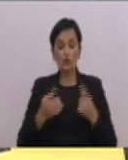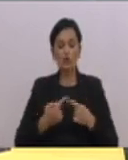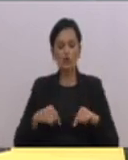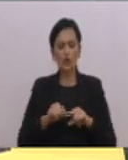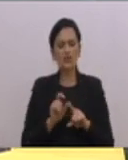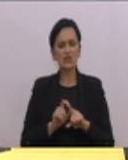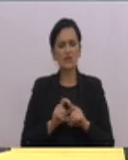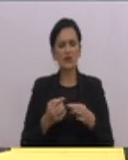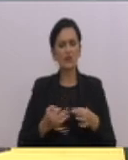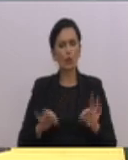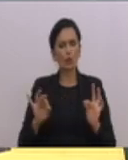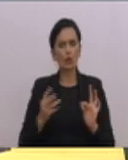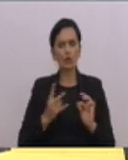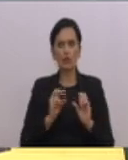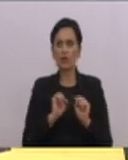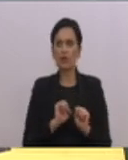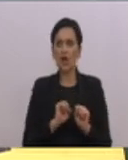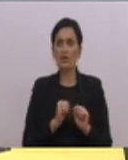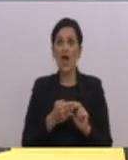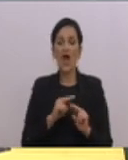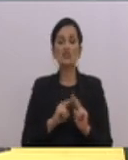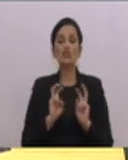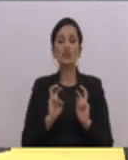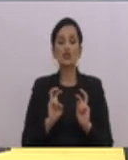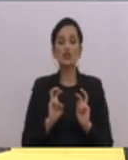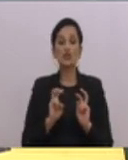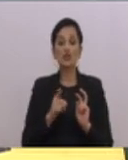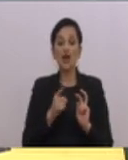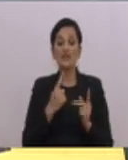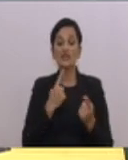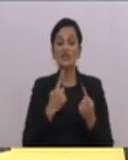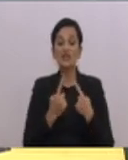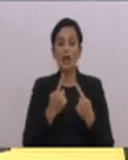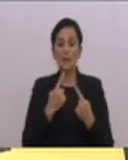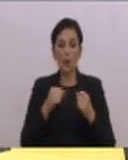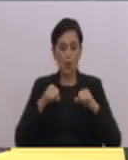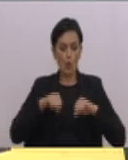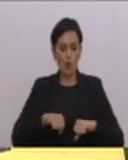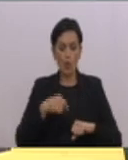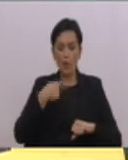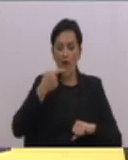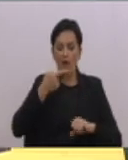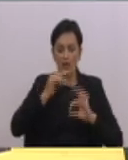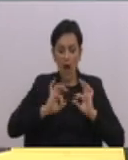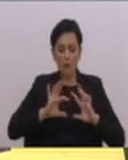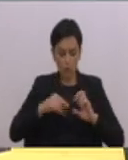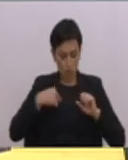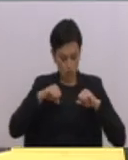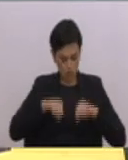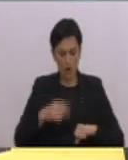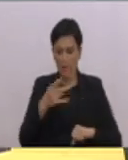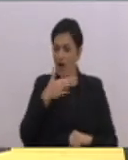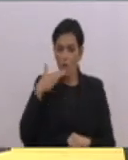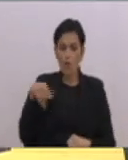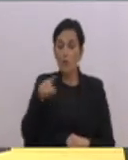cu stai sub el, unda e cos, dat sul, este nici n-am strom, imist laparat is ufleba, unda am condes, ras tkwen armoc, asta sunt umbrale